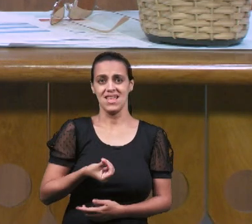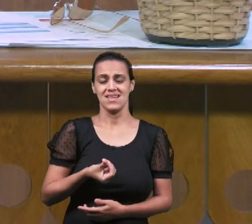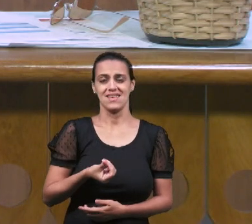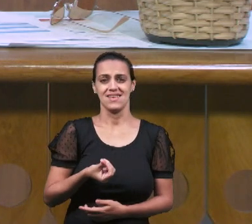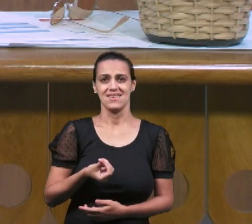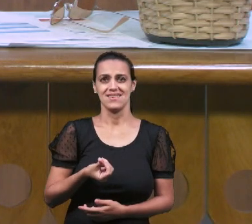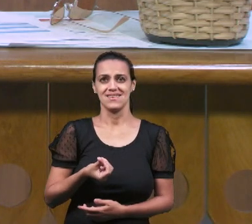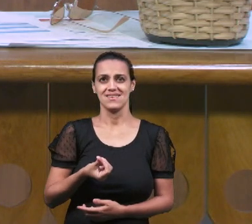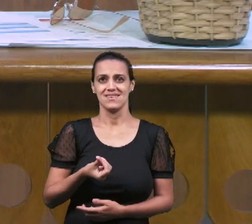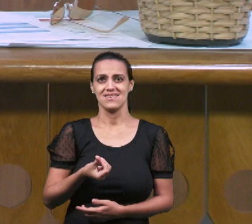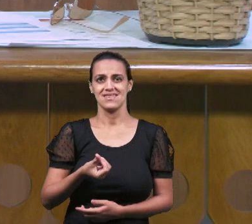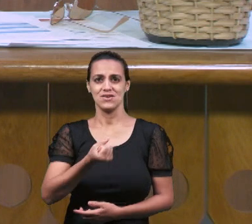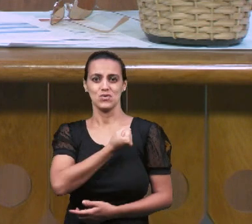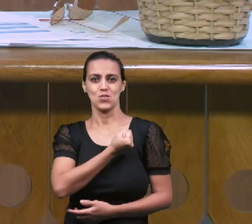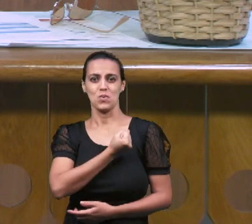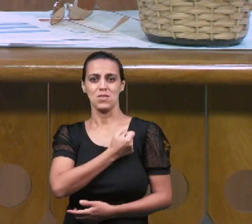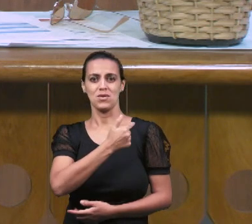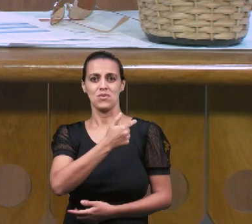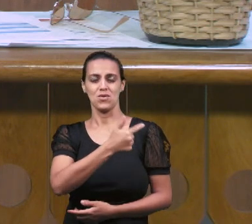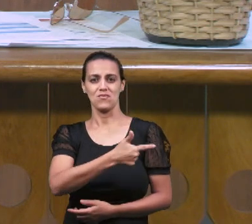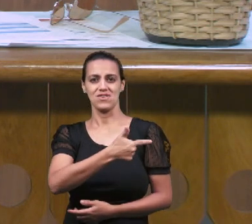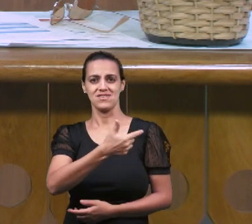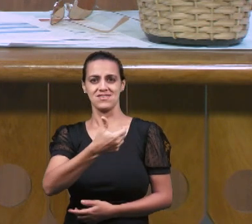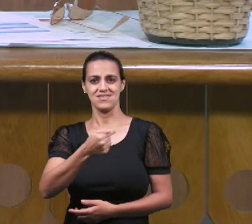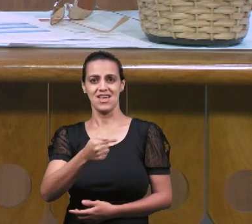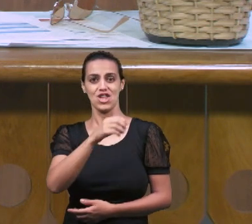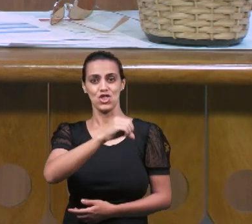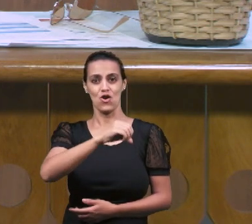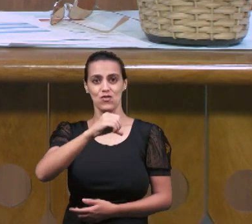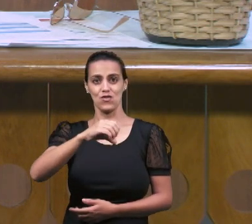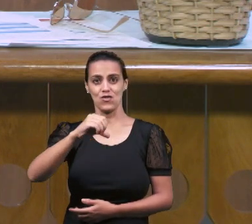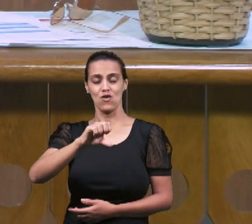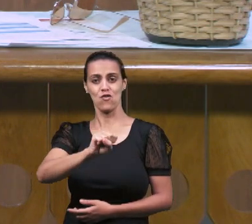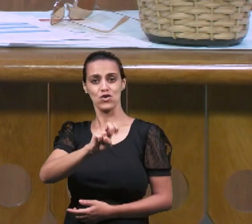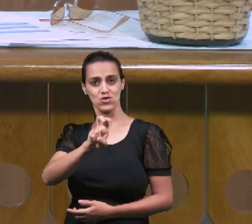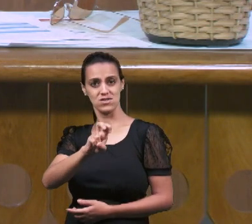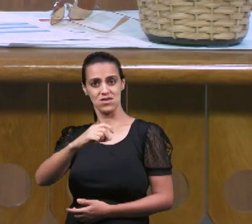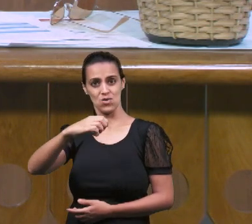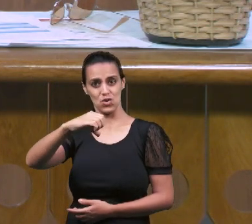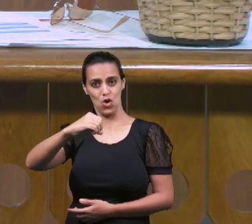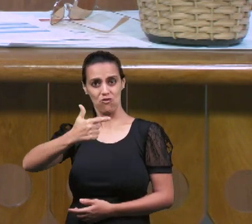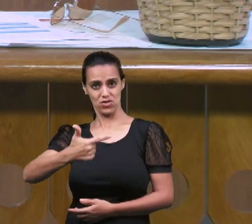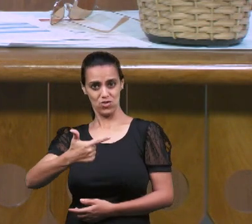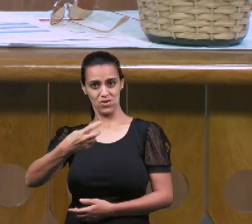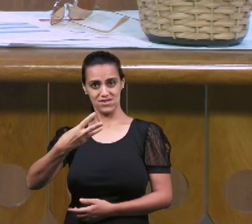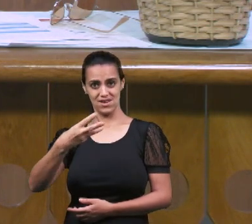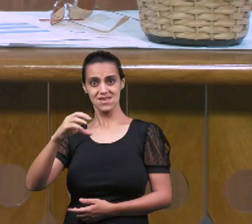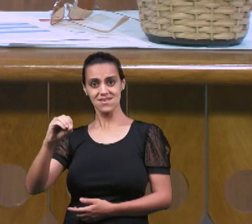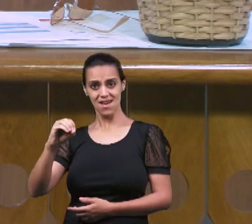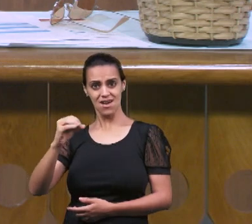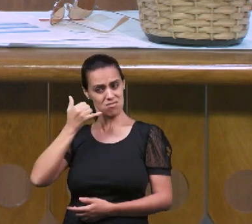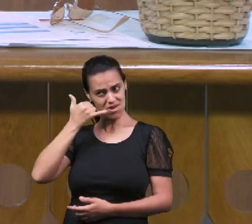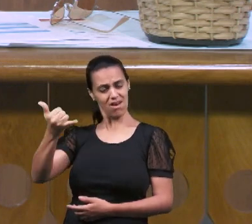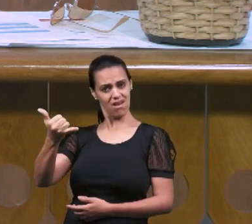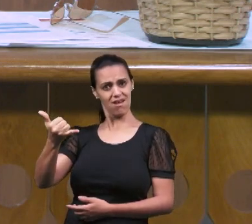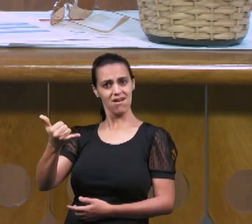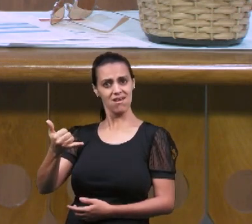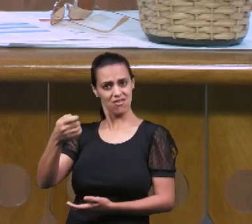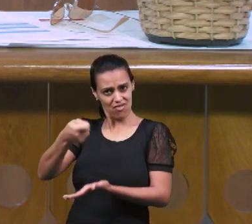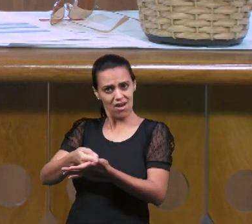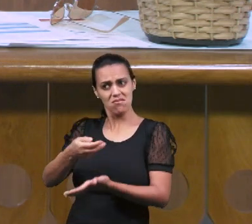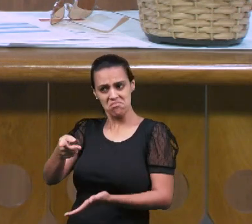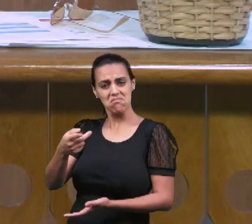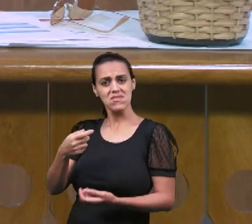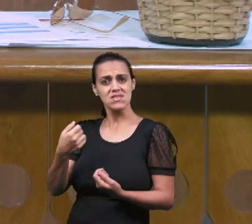de téléphone que je vous donne ici. Vous pouvez vous l'appeler. Si vous avez un doute, les questions ont